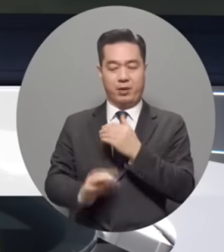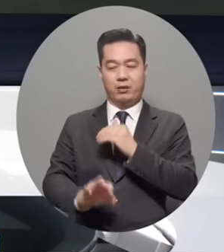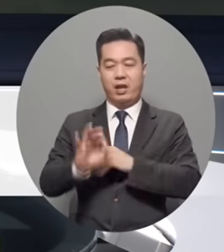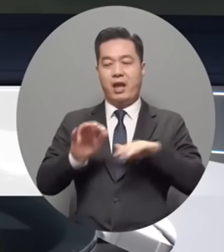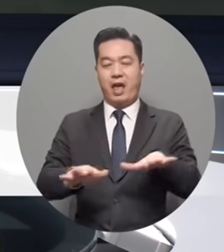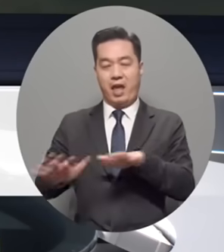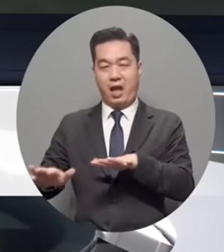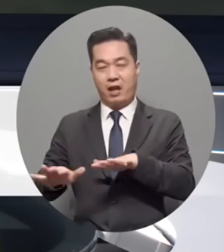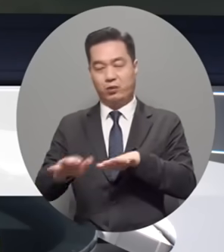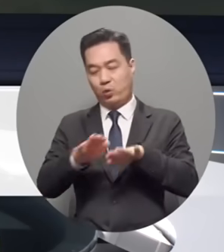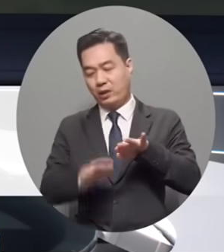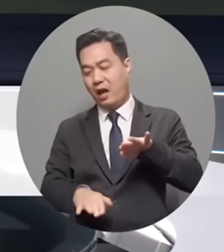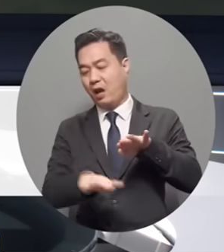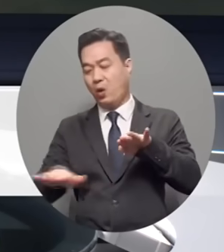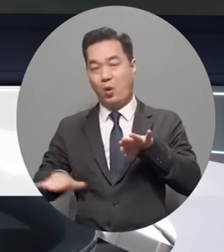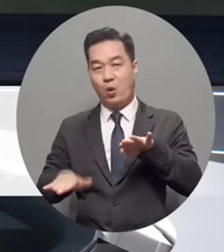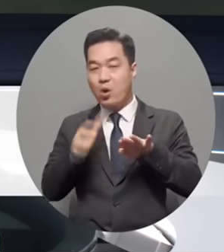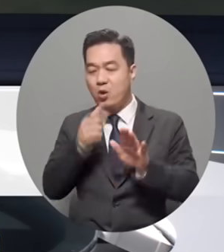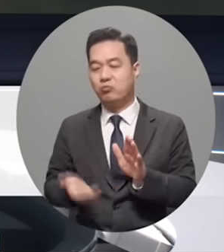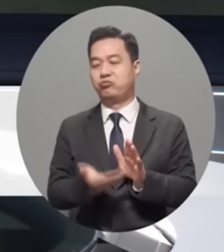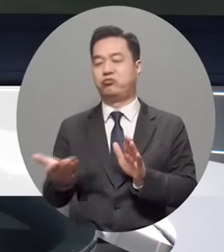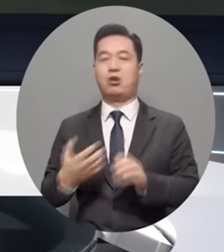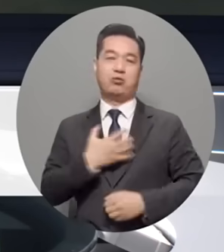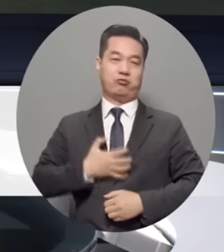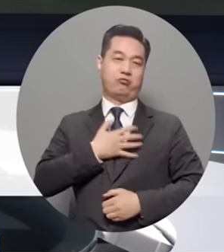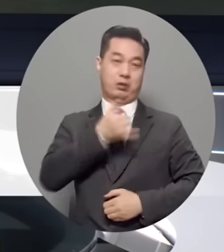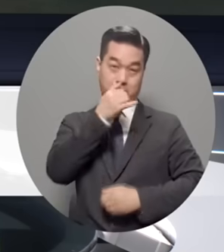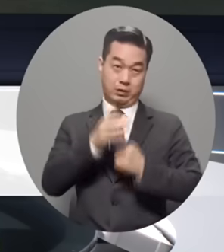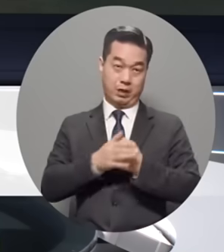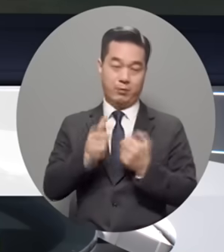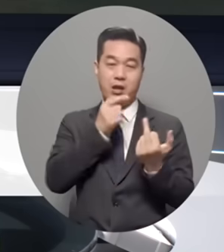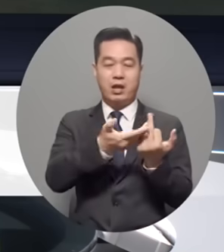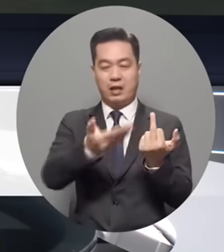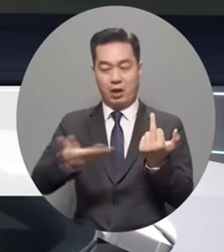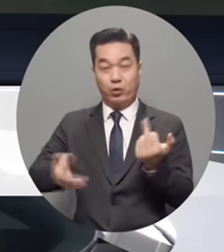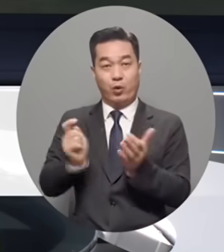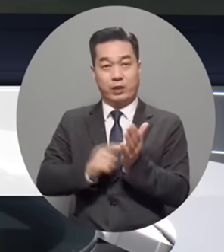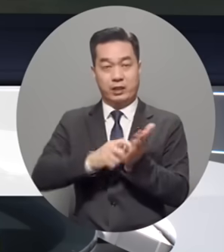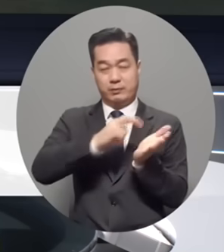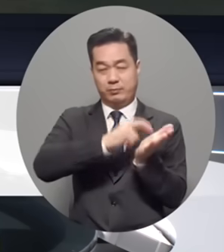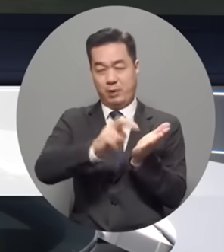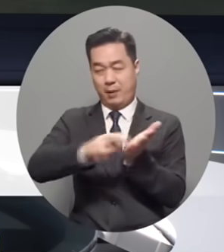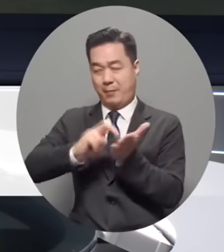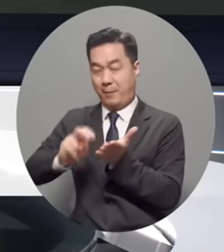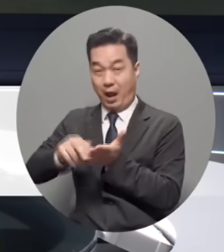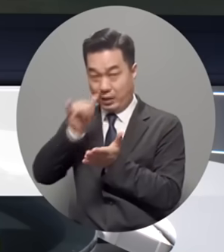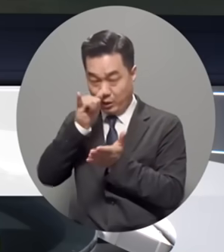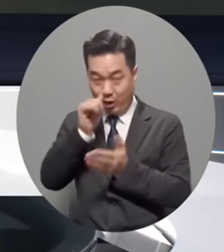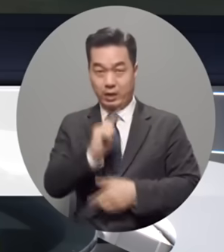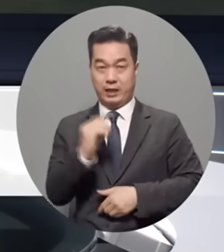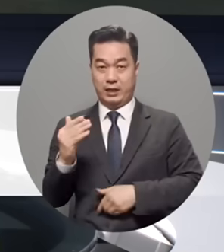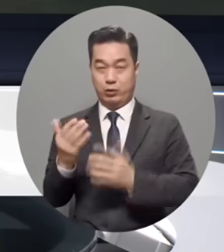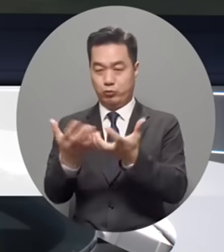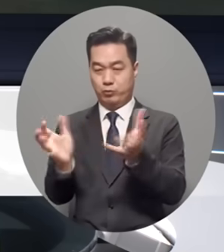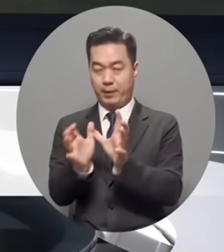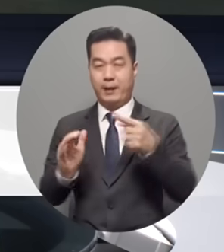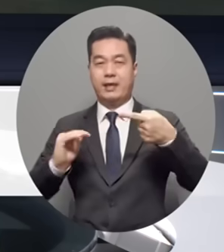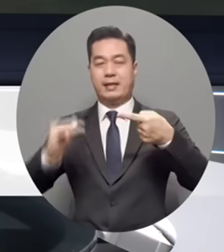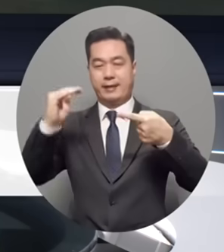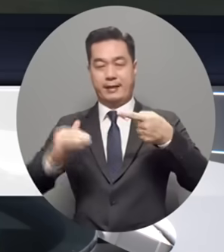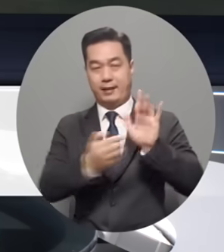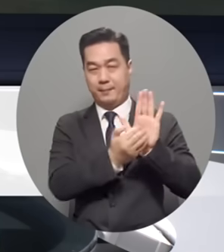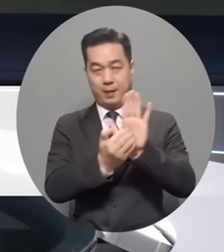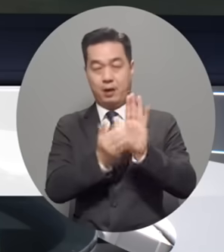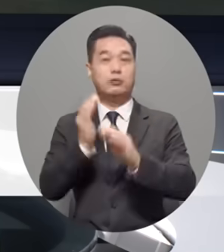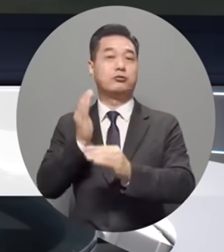저지대에 침수 피해 가능성도 있는 만큼 강원도는 긴급 재난 문자를 발송하고 소방 비상대응 1단계를 발령했습니다.